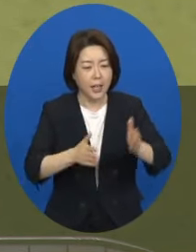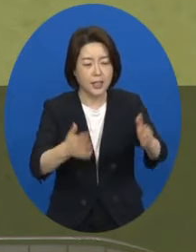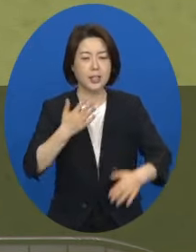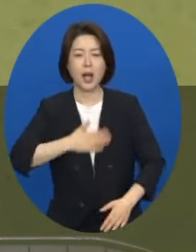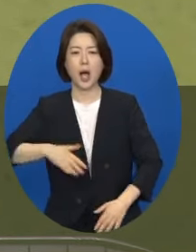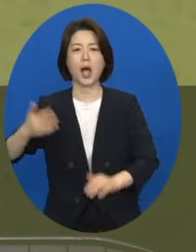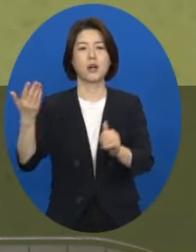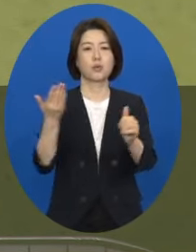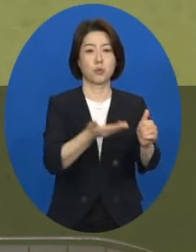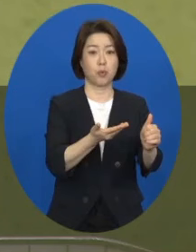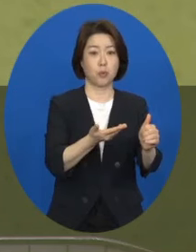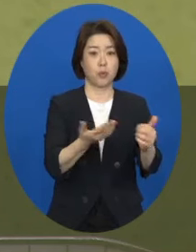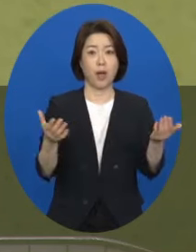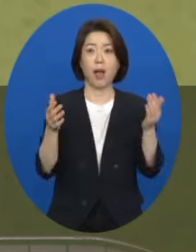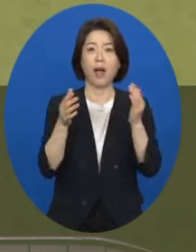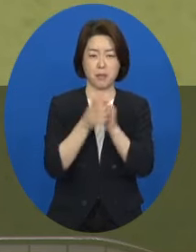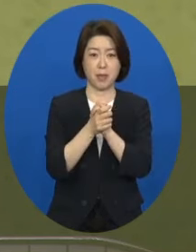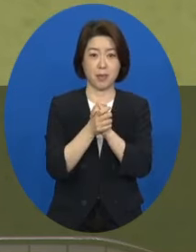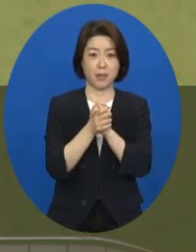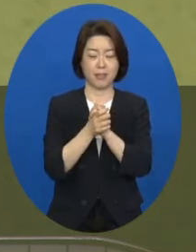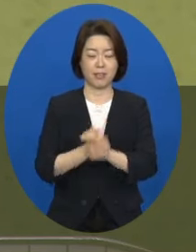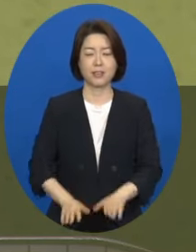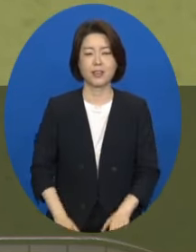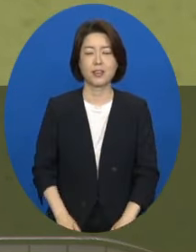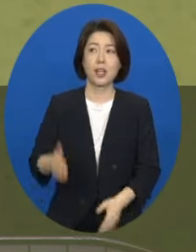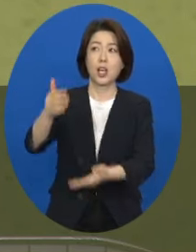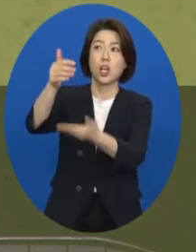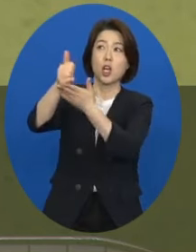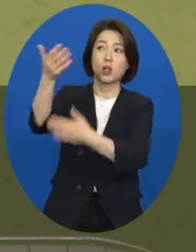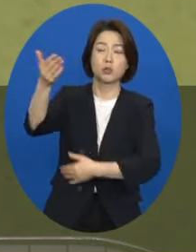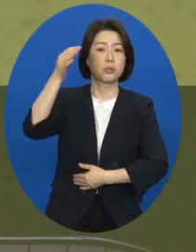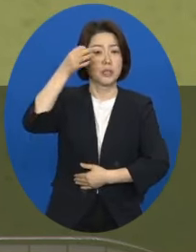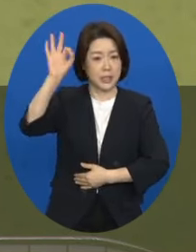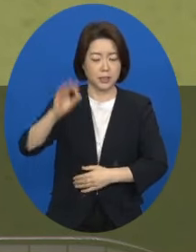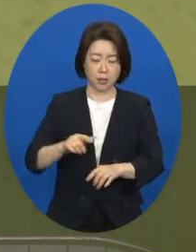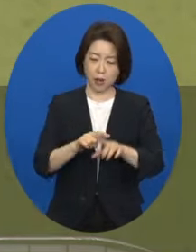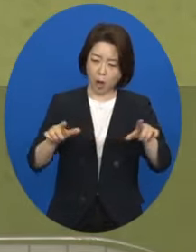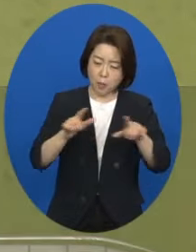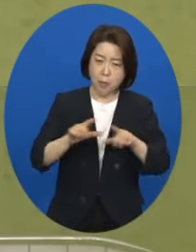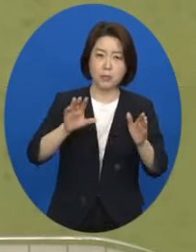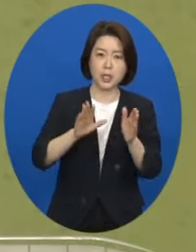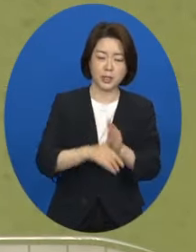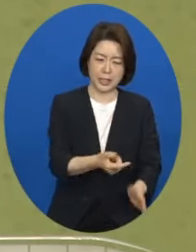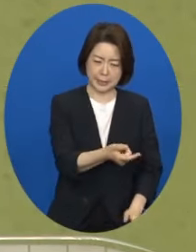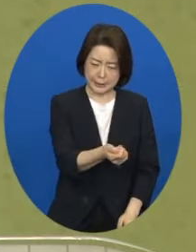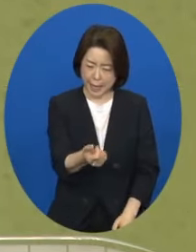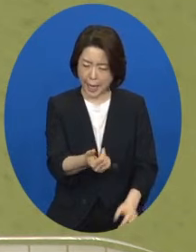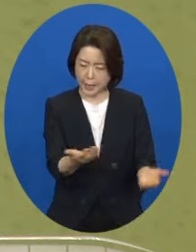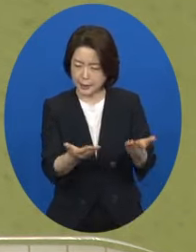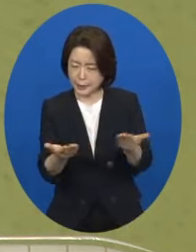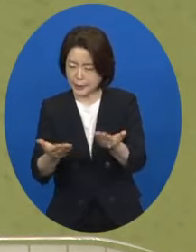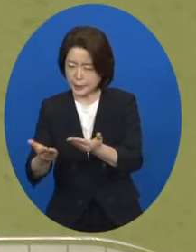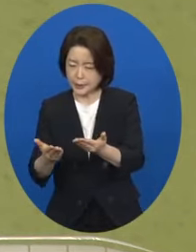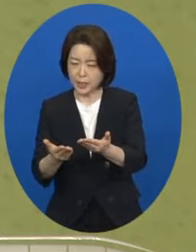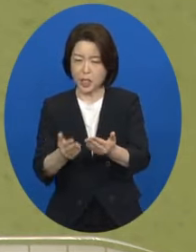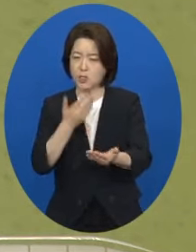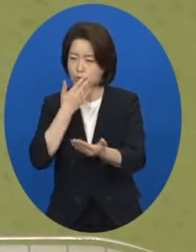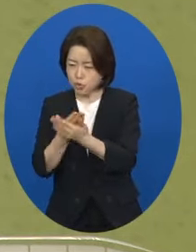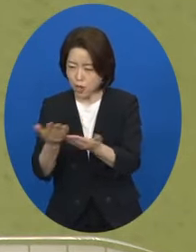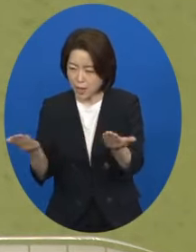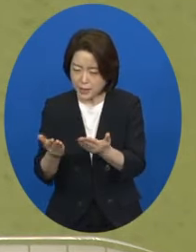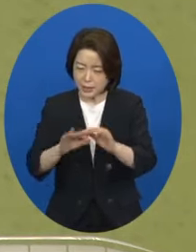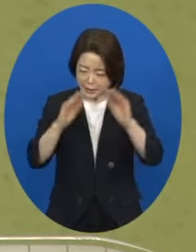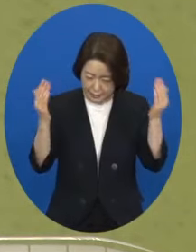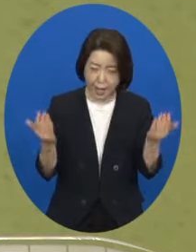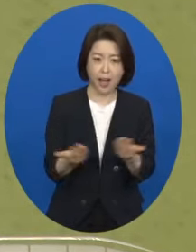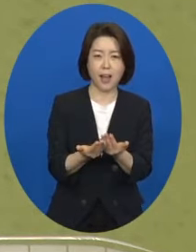것이다. 아멘이죠. 그분을 인정하고 범사에 우리가 하는 작은 사소한 일부터 중요한 일까지